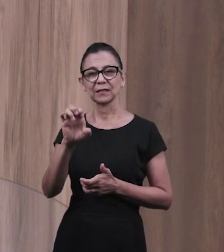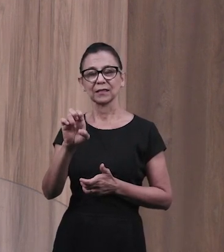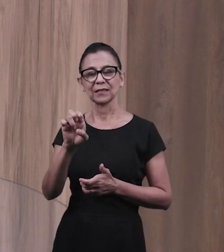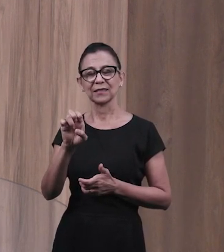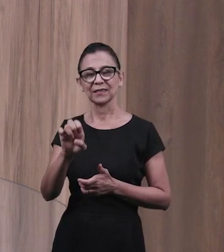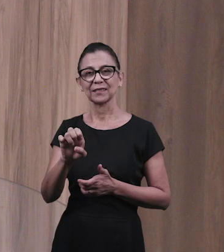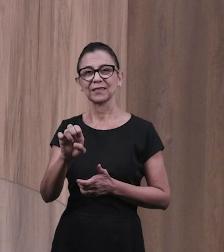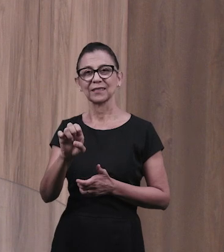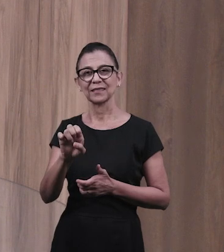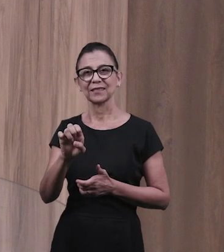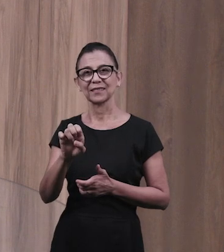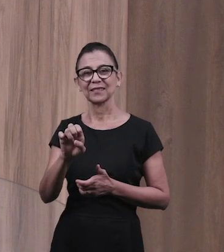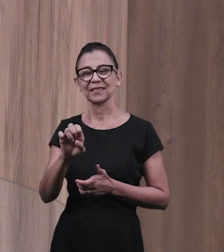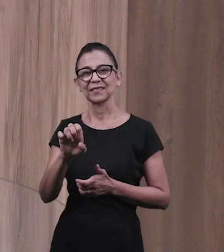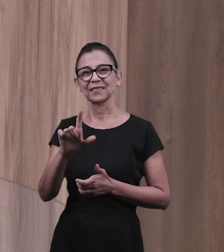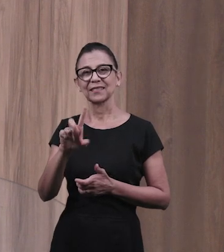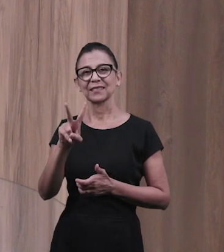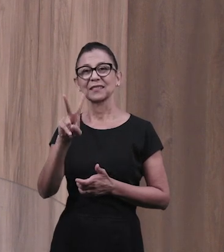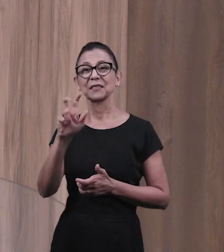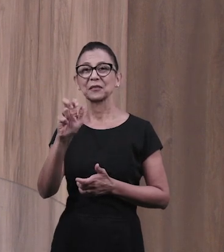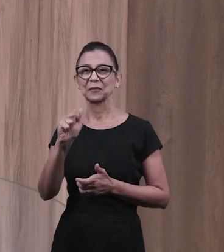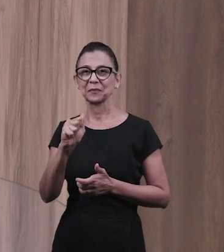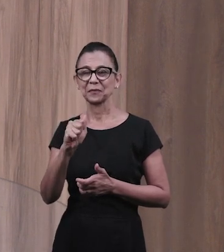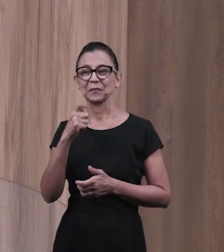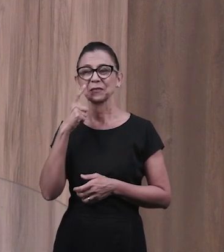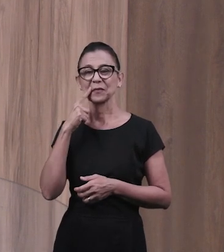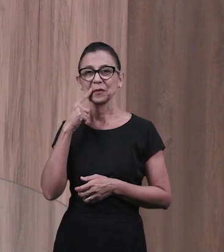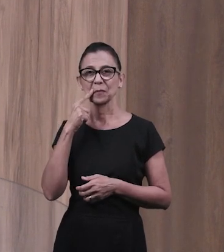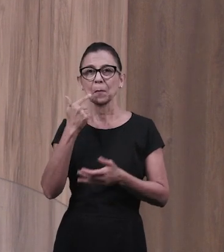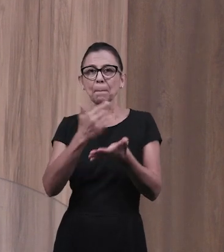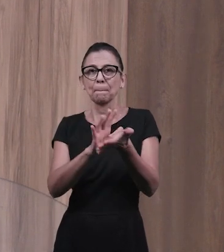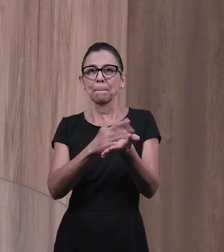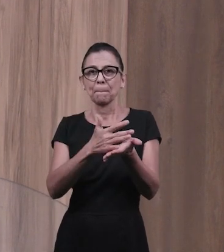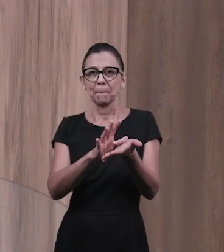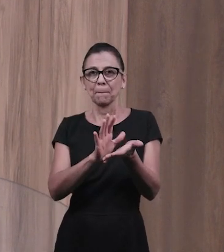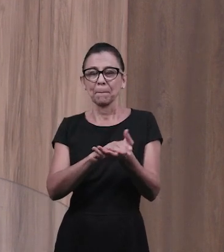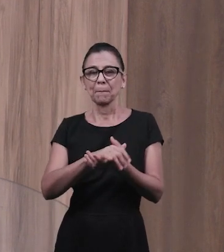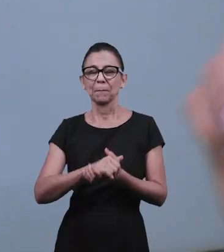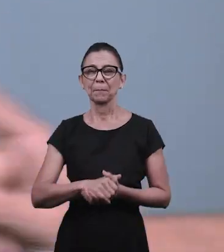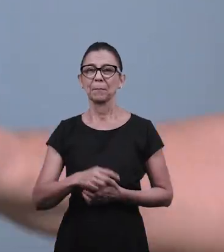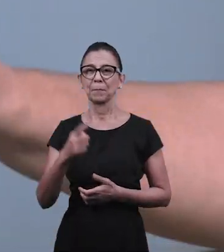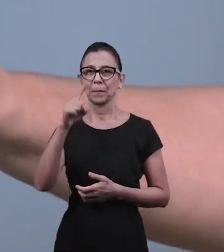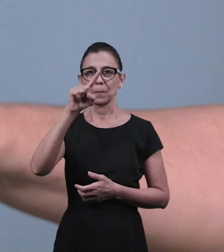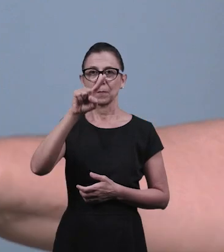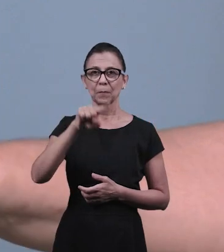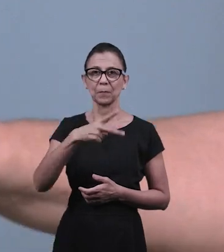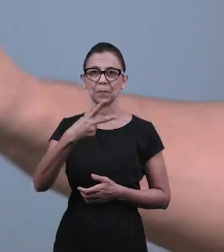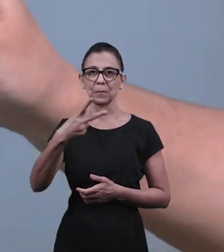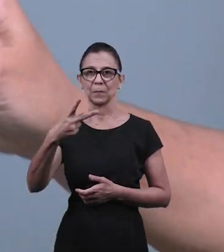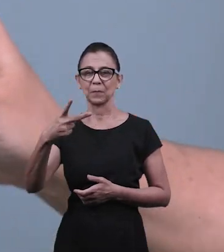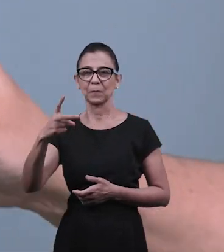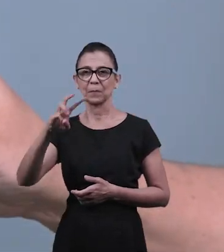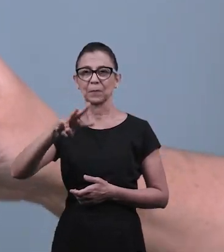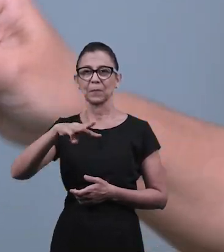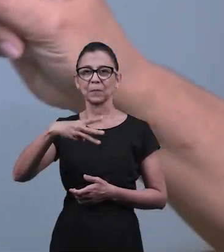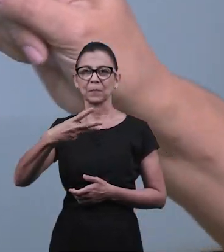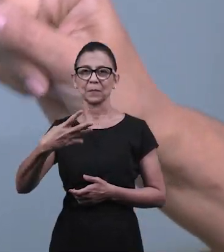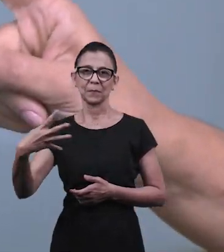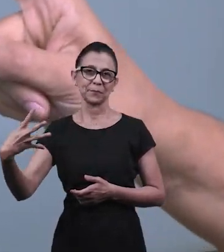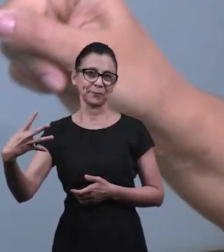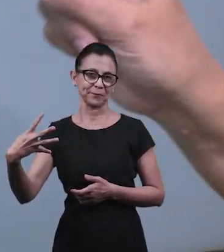prochaine diapo. Nous allons voir le tambour. Nous savons déjà que la louange a 4 temps. 1,